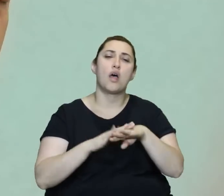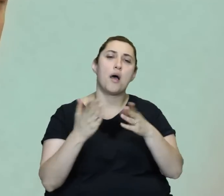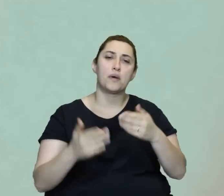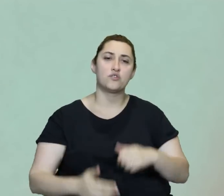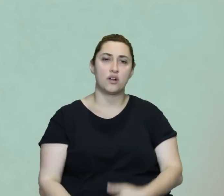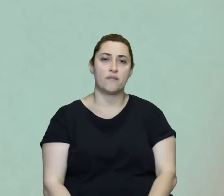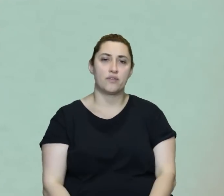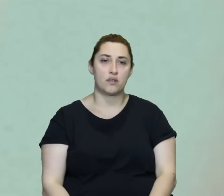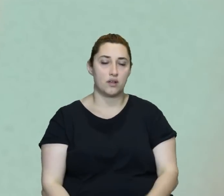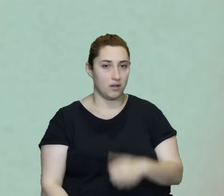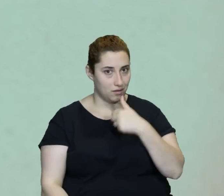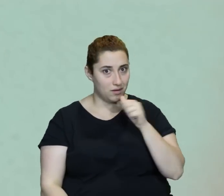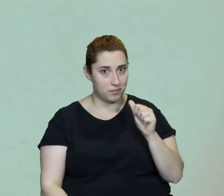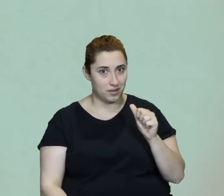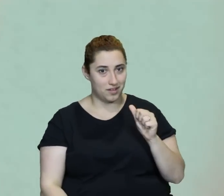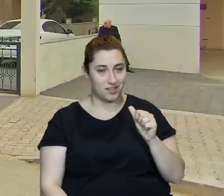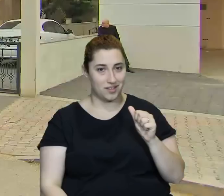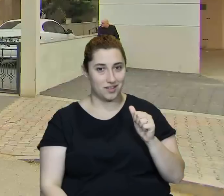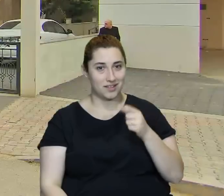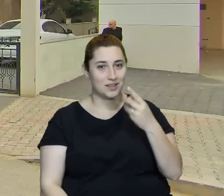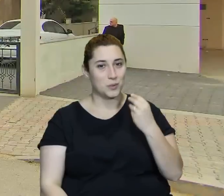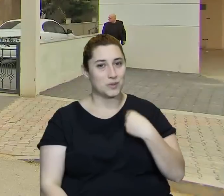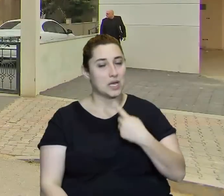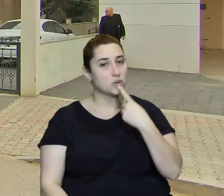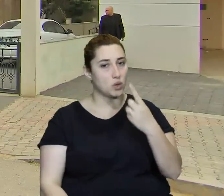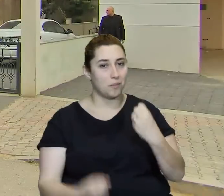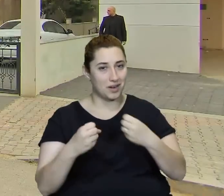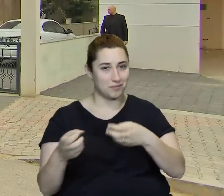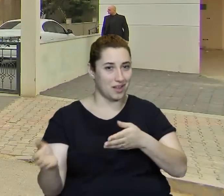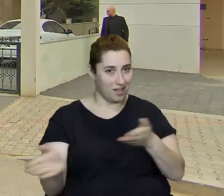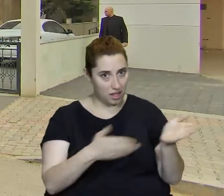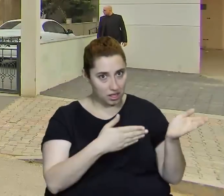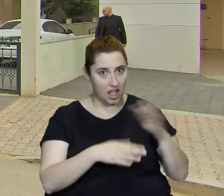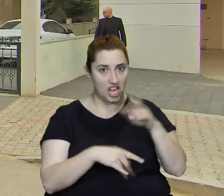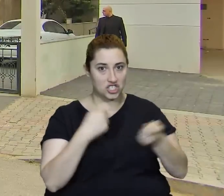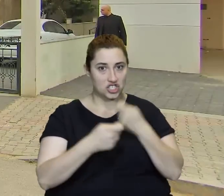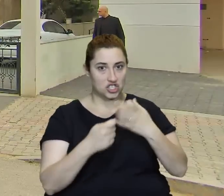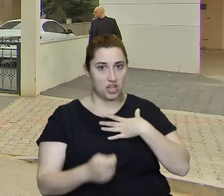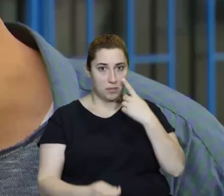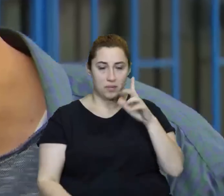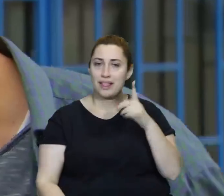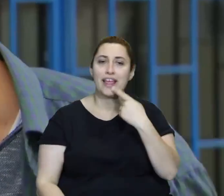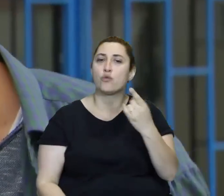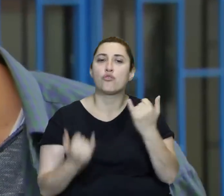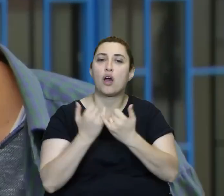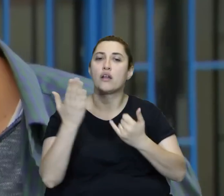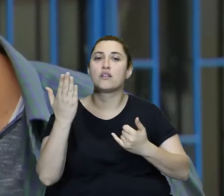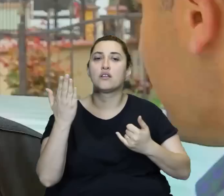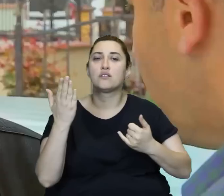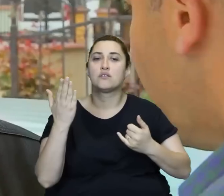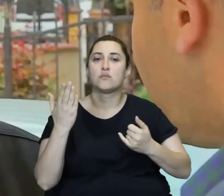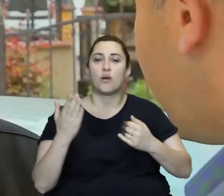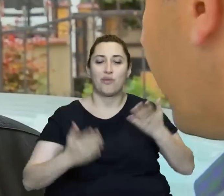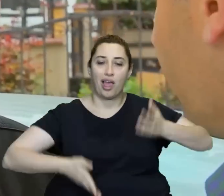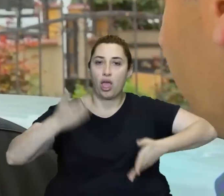yaparsın? Abi. Sana insanca söylüyorum. Çeker misin arabayı? Herkesin işi gücü var. Ne diyorsun kardeşim sen ya?